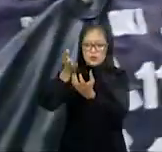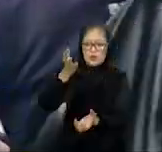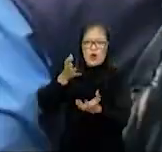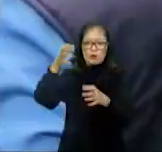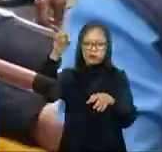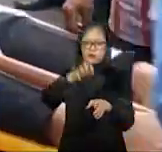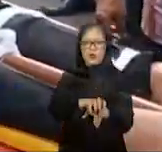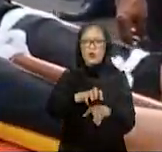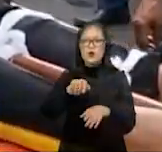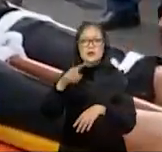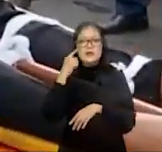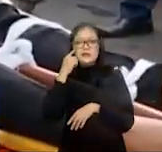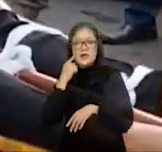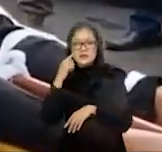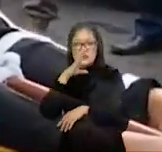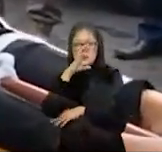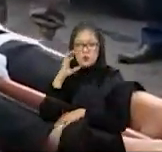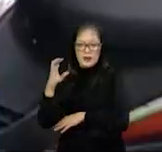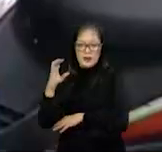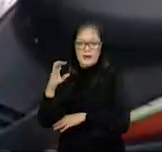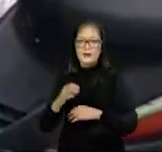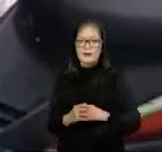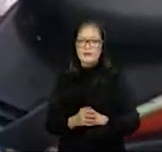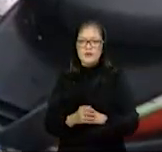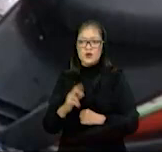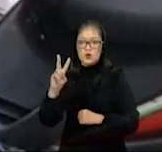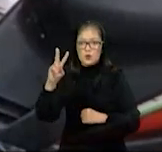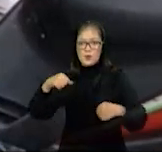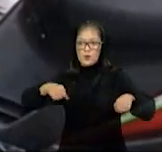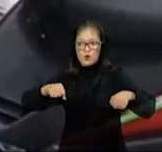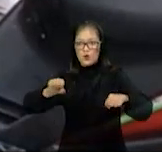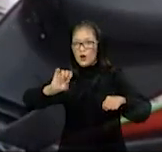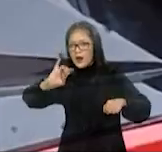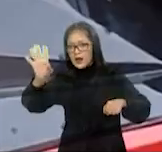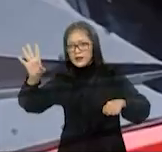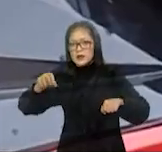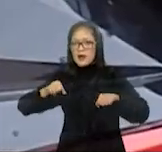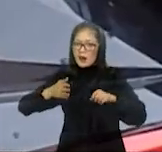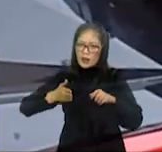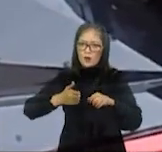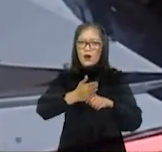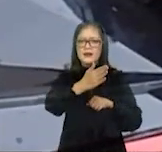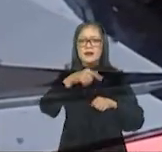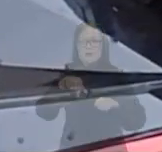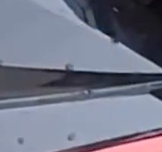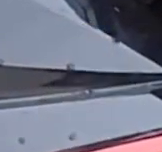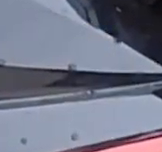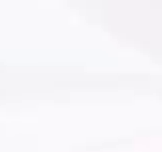Selatan, Selasa sore. Tak hanya Nur Fazriah, 2 pengendara motor lain yang tengah melintas di lokasi juga turut menjadi